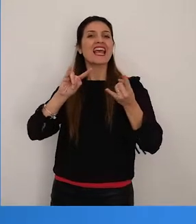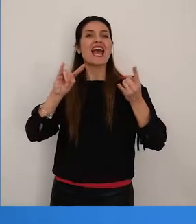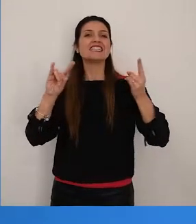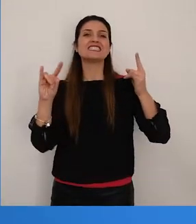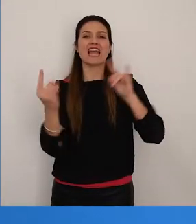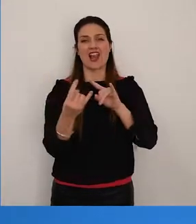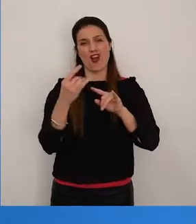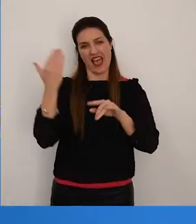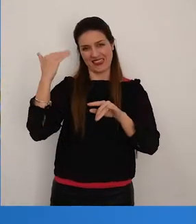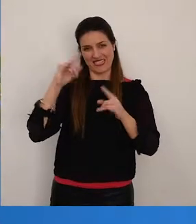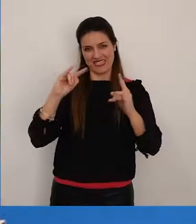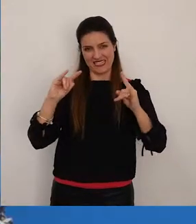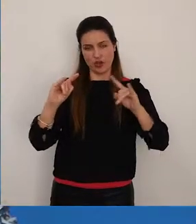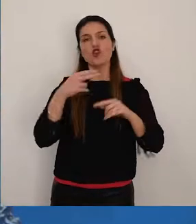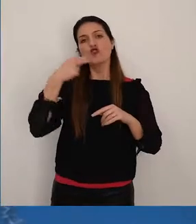proprio castello.